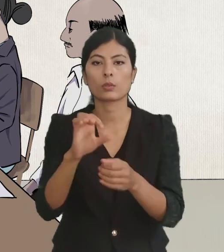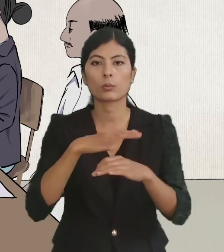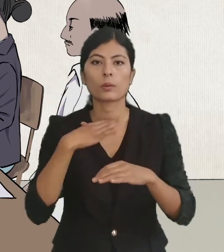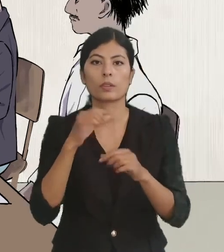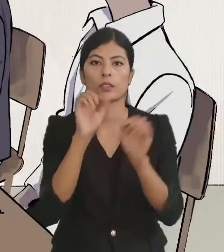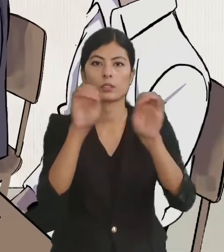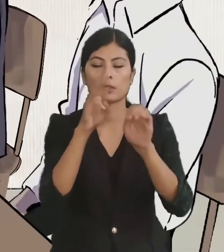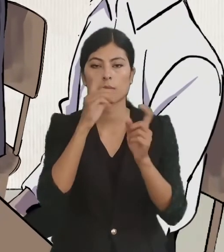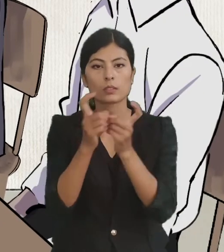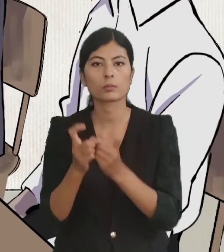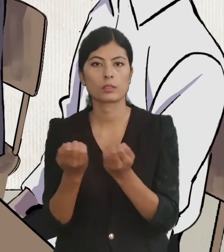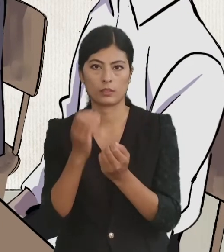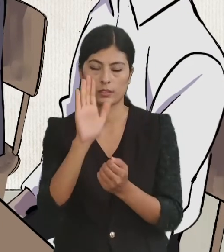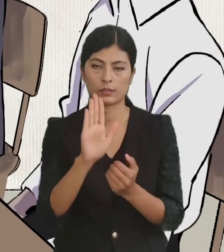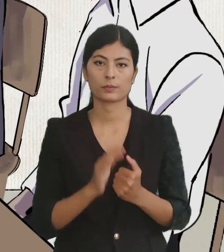छलफल भइरहेको छ।